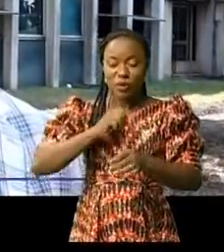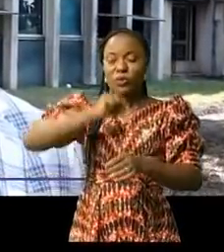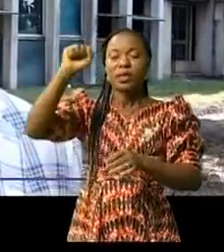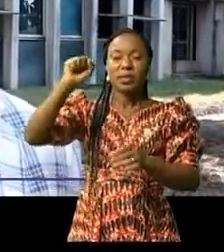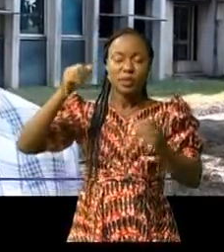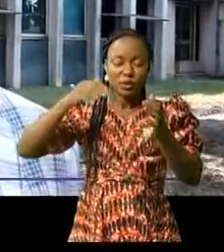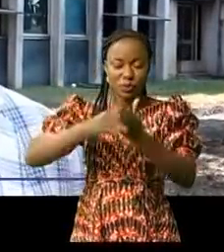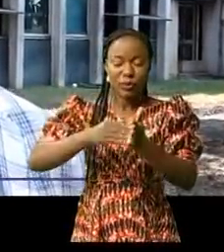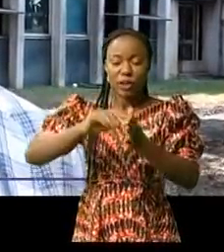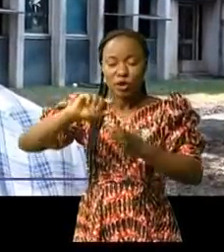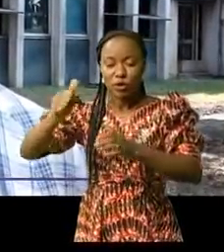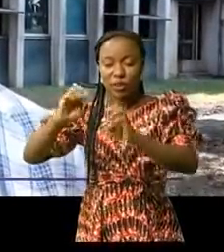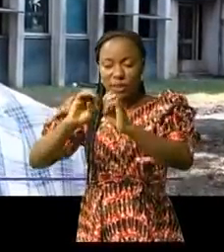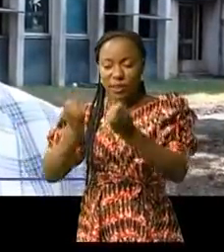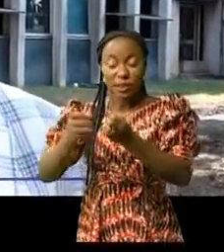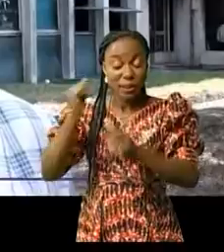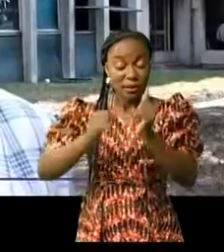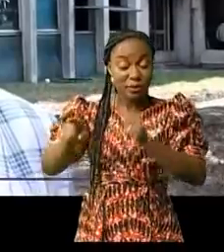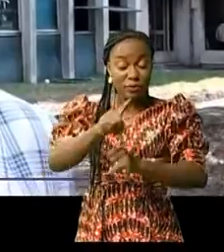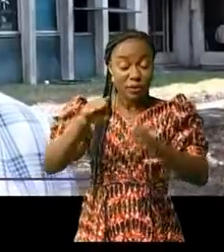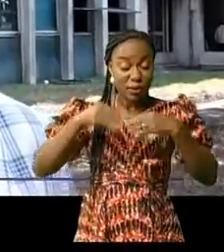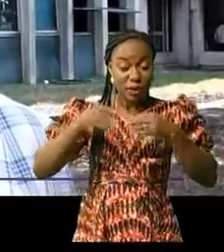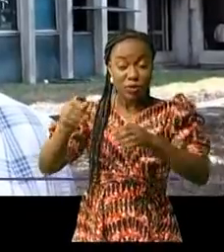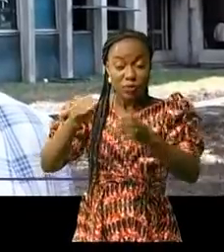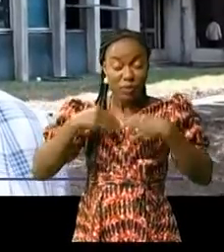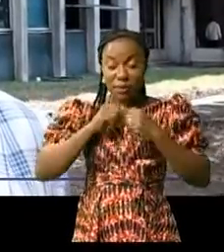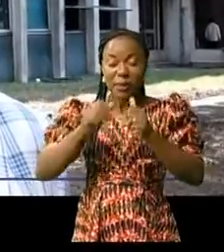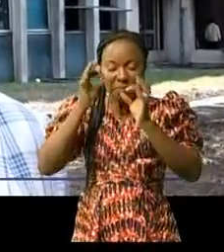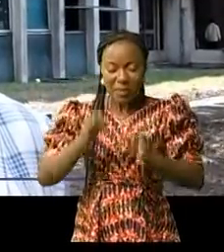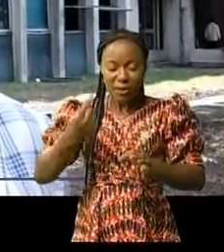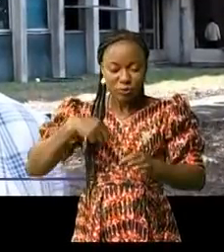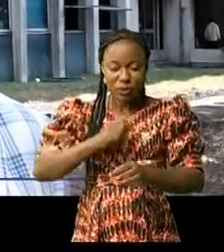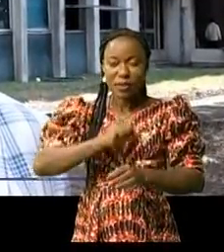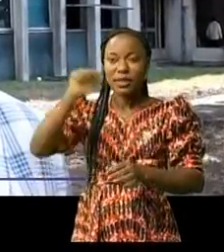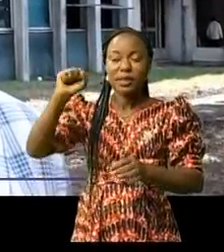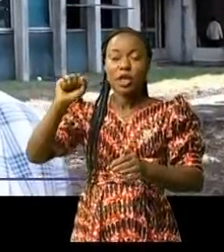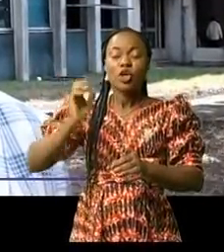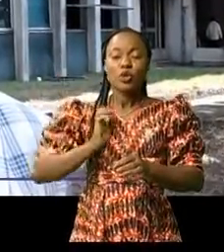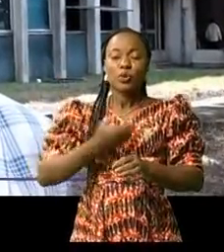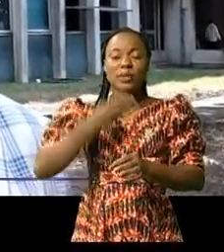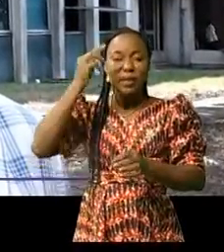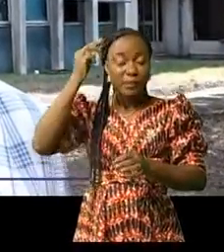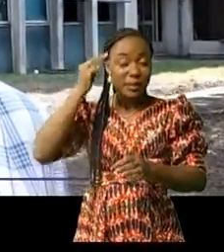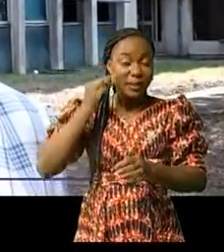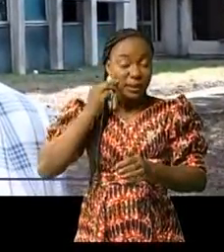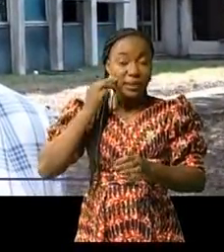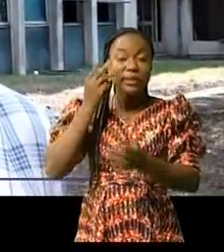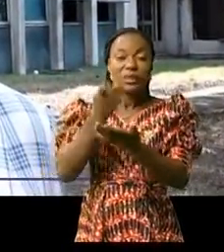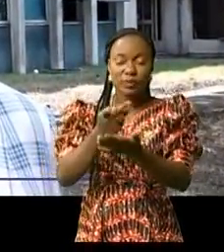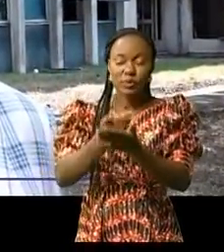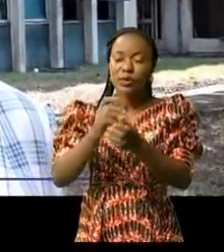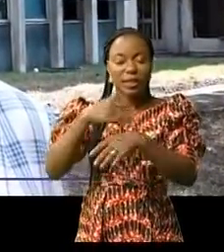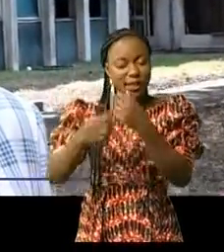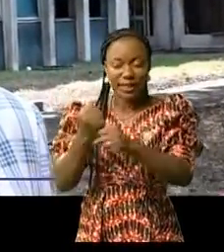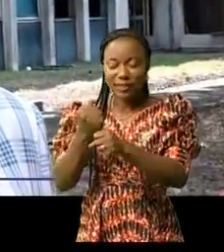match contre madagascar vous voulez vous ne voulez pas et notre ministre des sports de c'est un ministre qui a un état d'esprit il opère avec tout